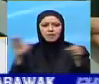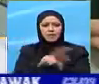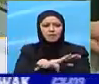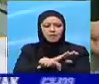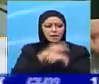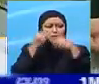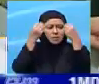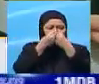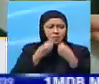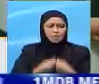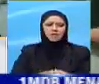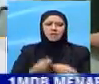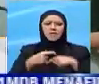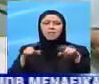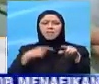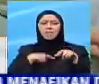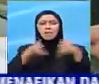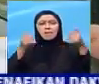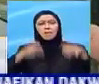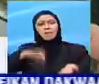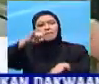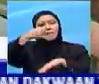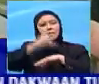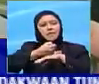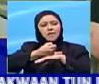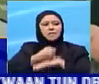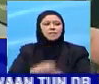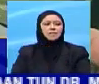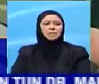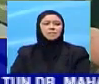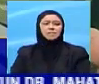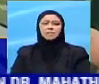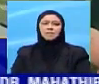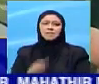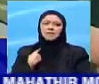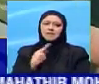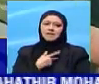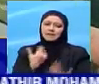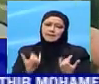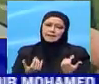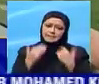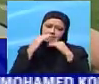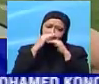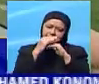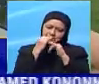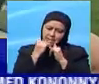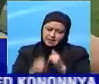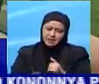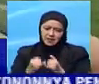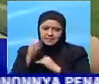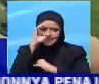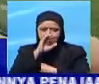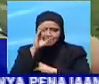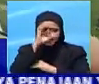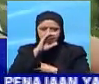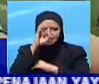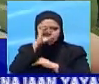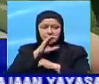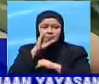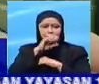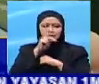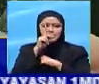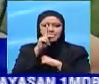Asia kita dalam sedang dalam yang terakhirlah nak cari kota import ni kita harap dalam waktu yang